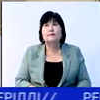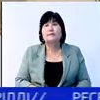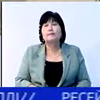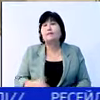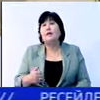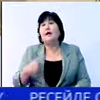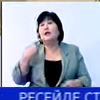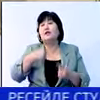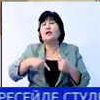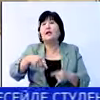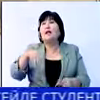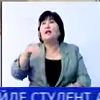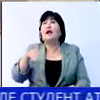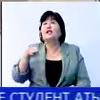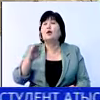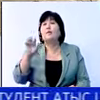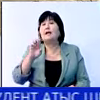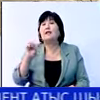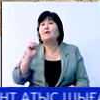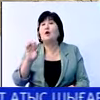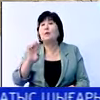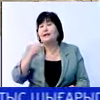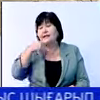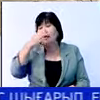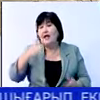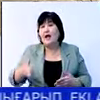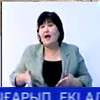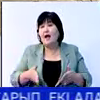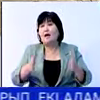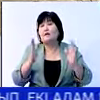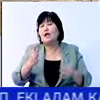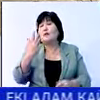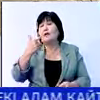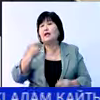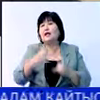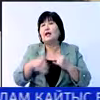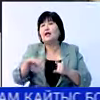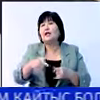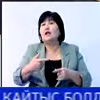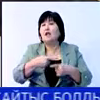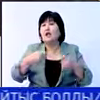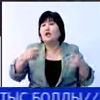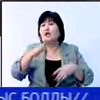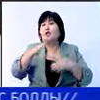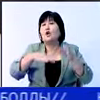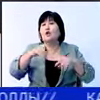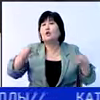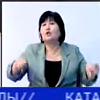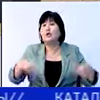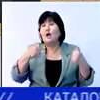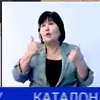Ал жеке кәсіпкер Талғат Жалғасбаев Батыс Еуропа Батыс Қытай халықаралық автожолының бойынан 5 гектар жер алып, кешен құрылысын бастады. Бұл